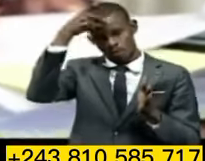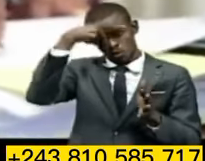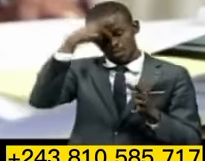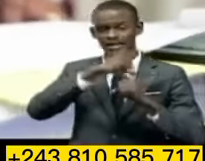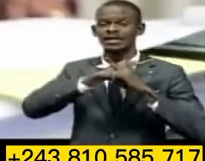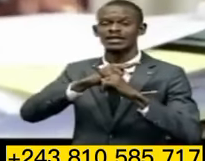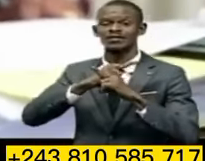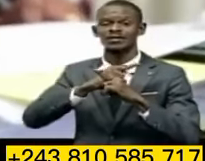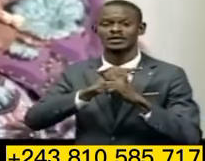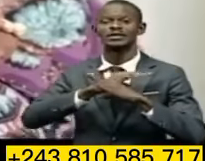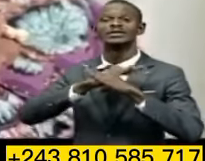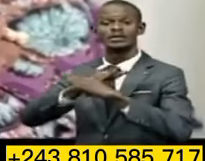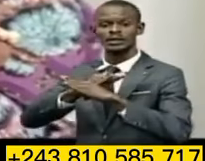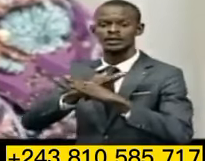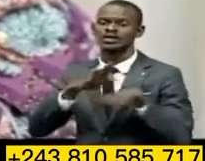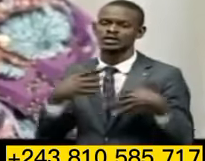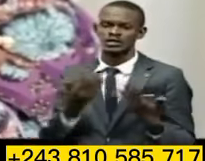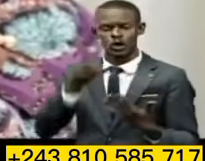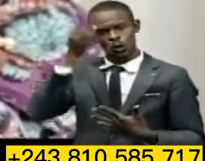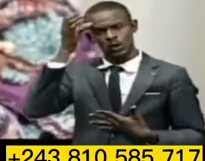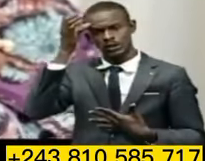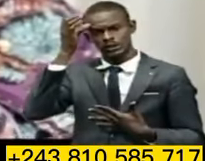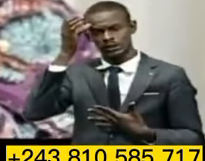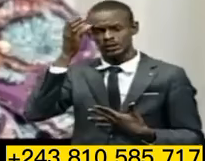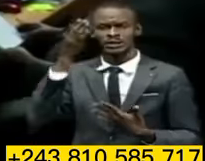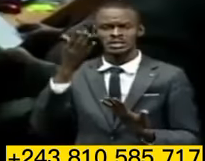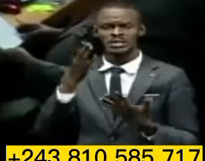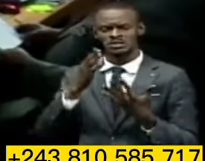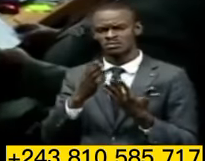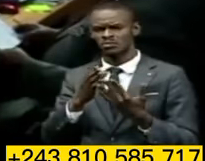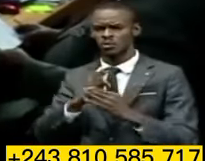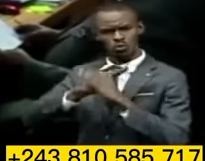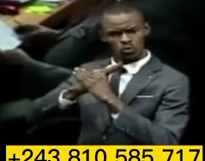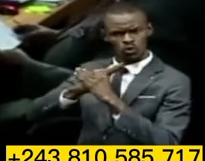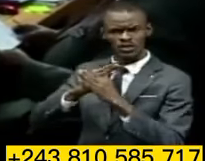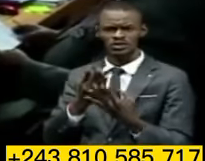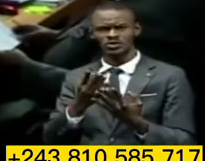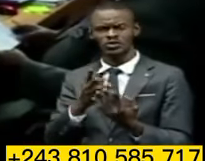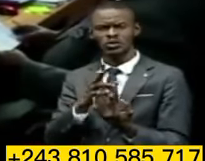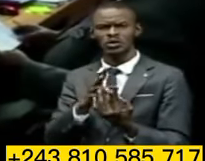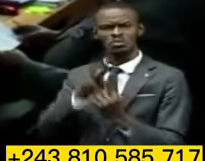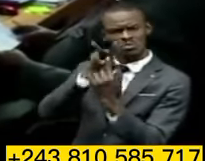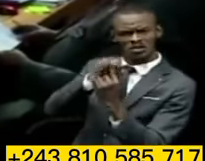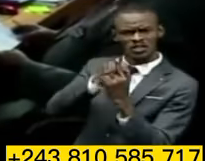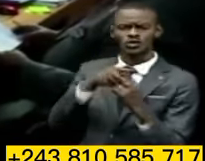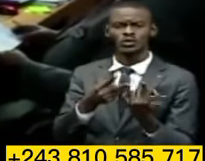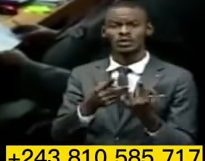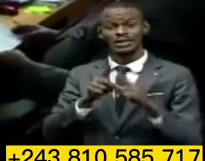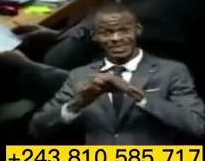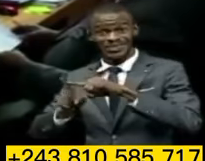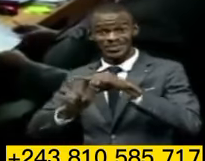savoir la connaissance, la prévention, l'anticipation, la dissuasion, la protection et l'intervention. L'objectif